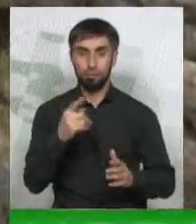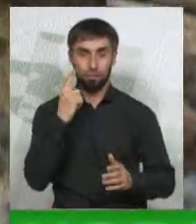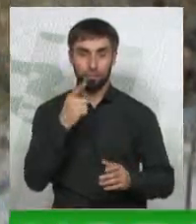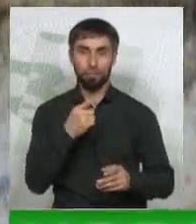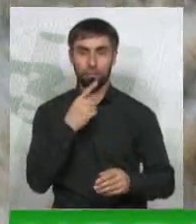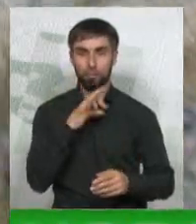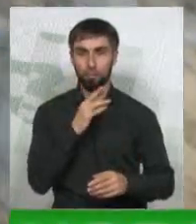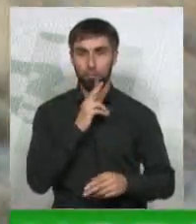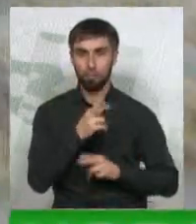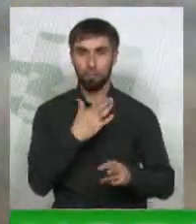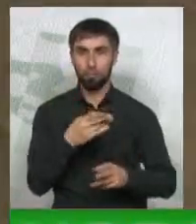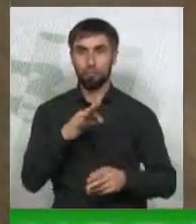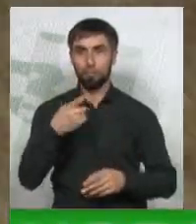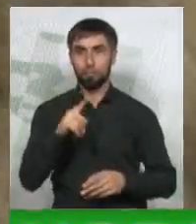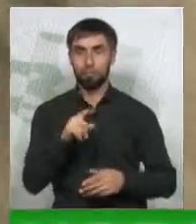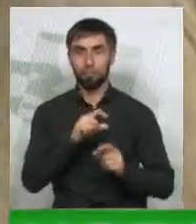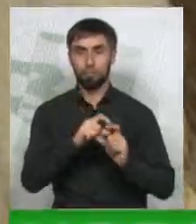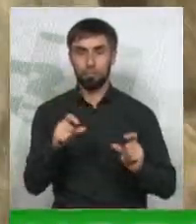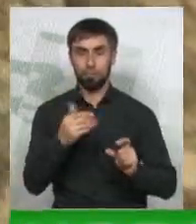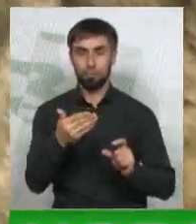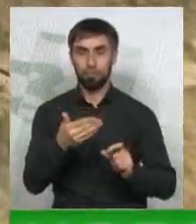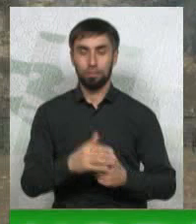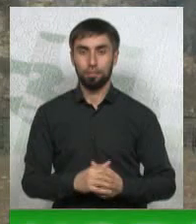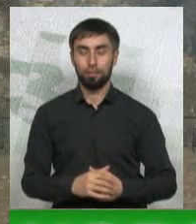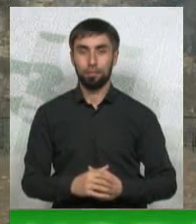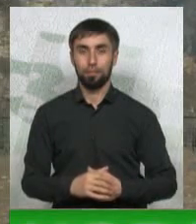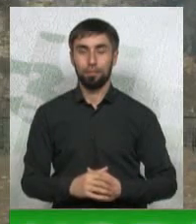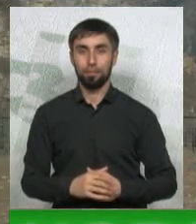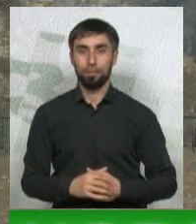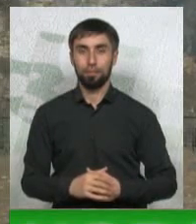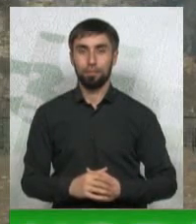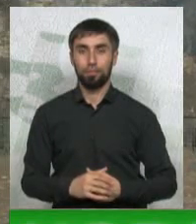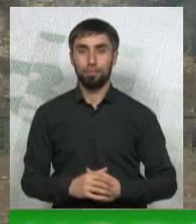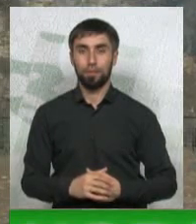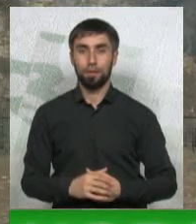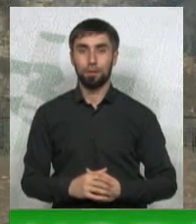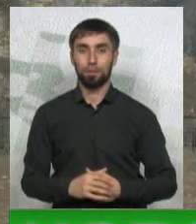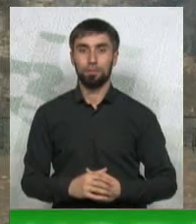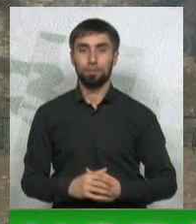органы безопасности или по номеру, указанному на экране. Идрис Ижиев, Адам Далаков, Новости 24.